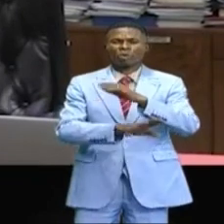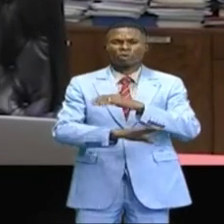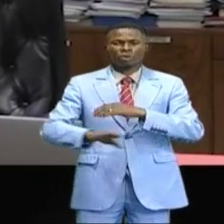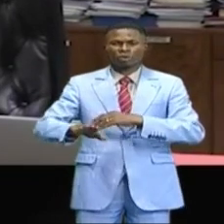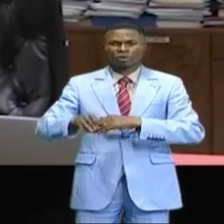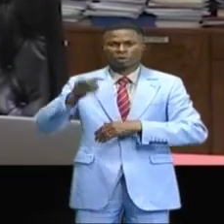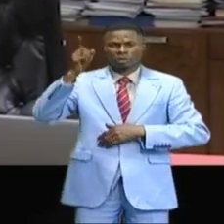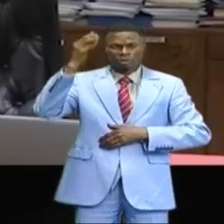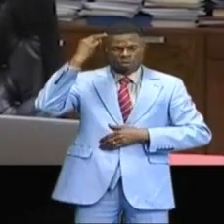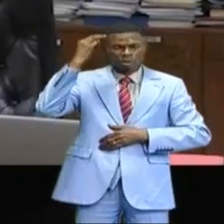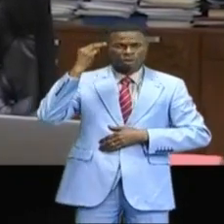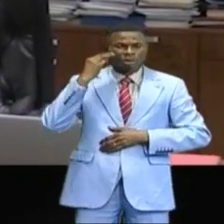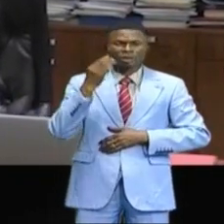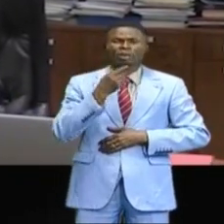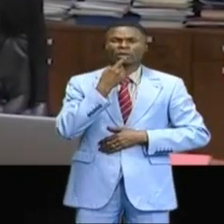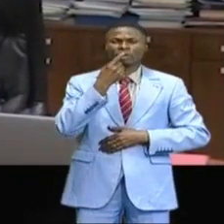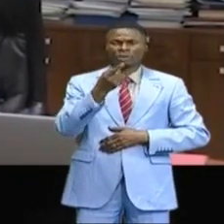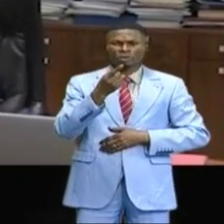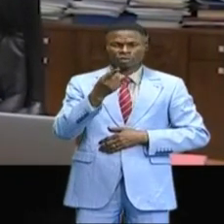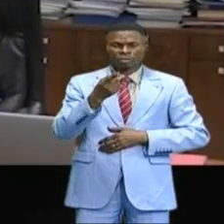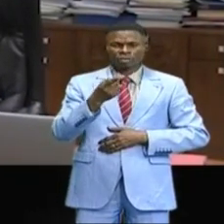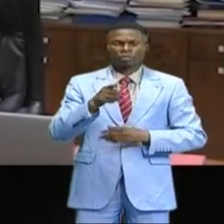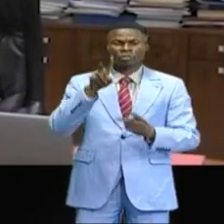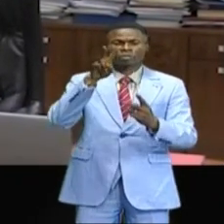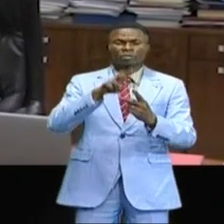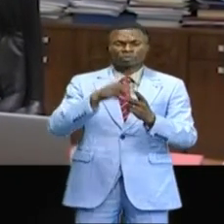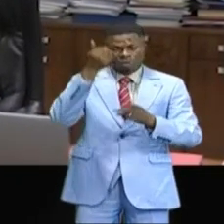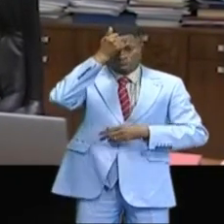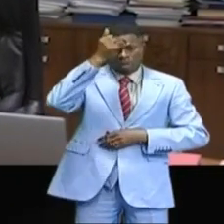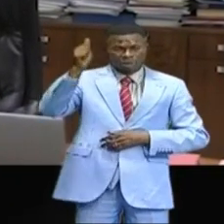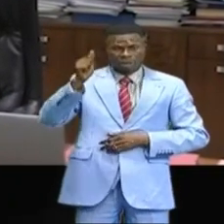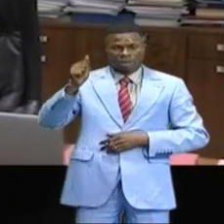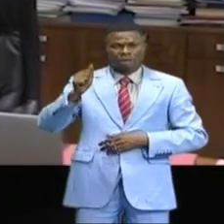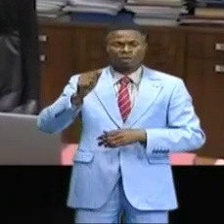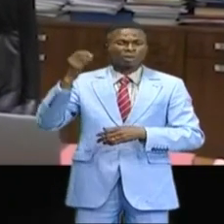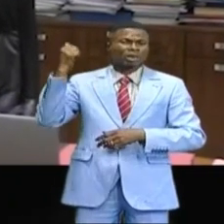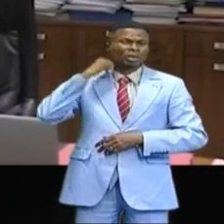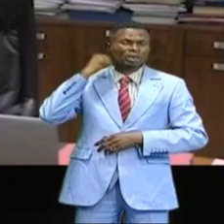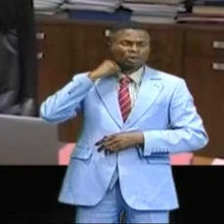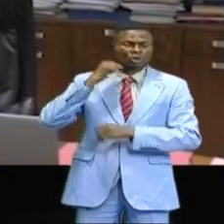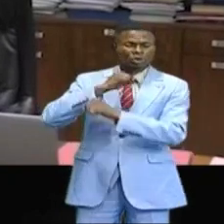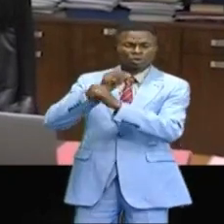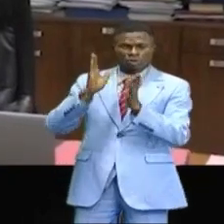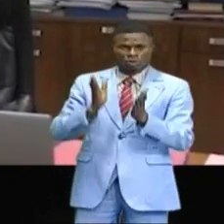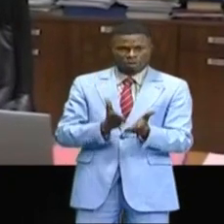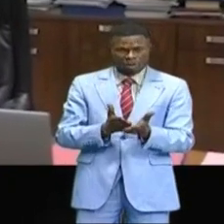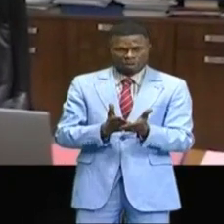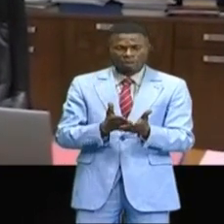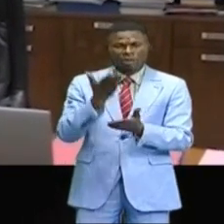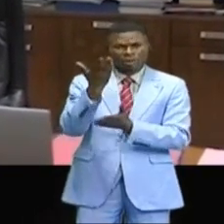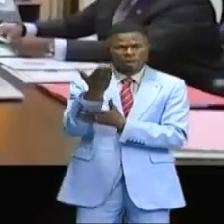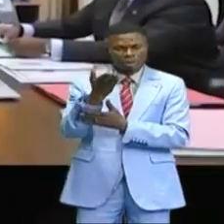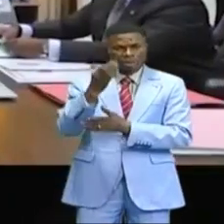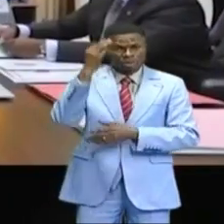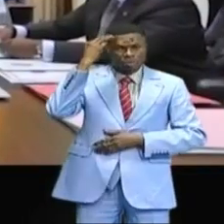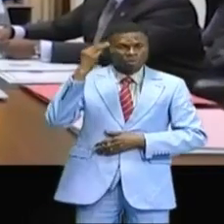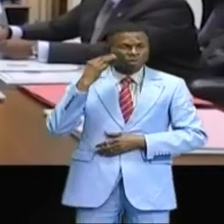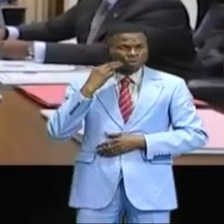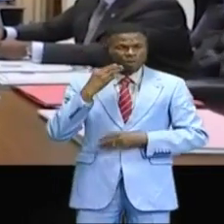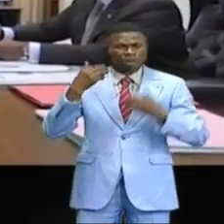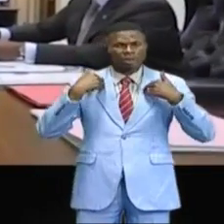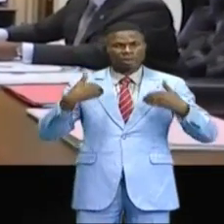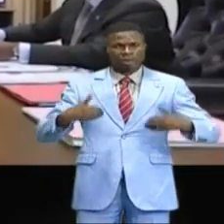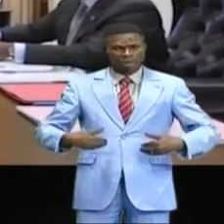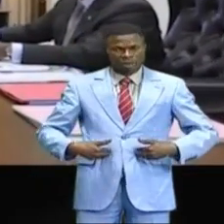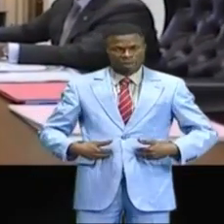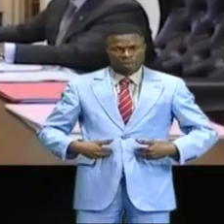Premier ministre a évoqué les préavis de grève du SINAMED. Il a pour ce faire demandé aux ministres sectoriels